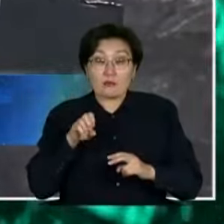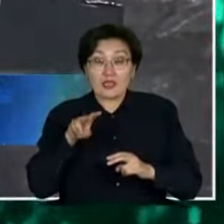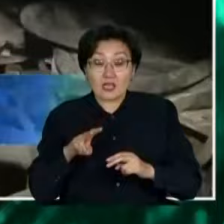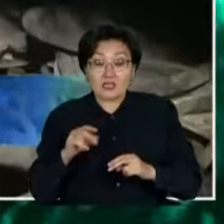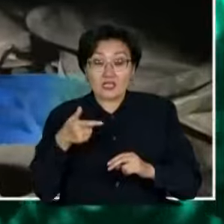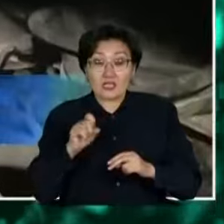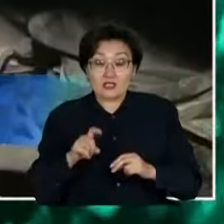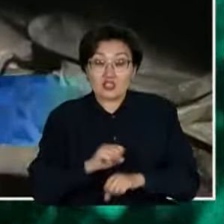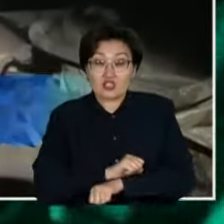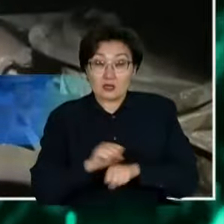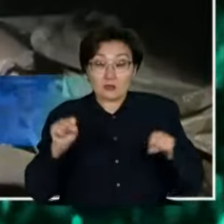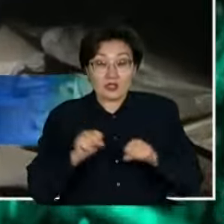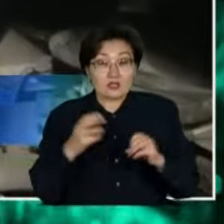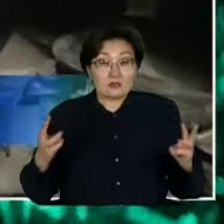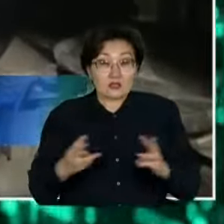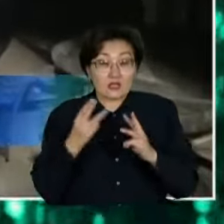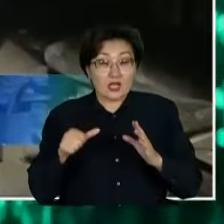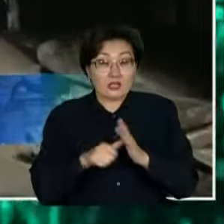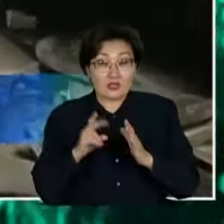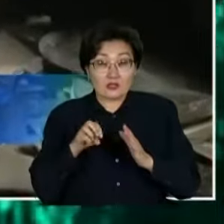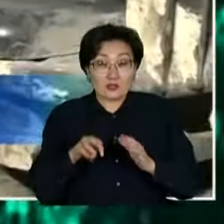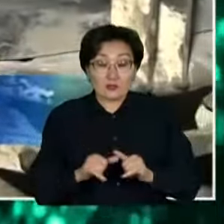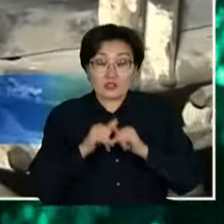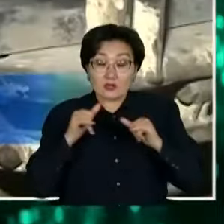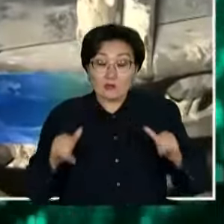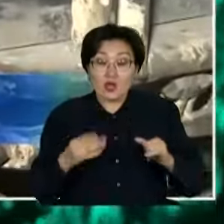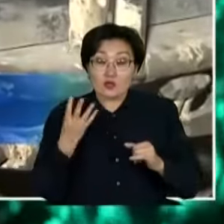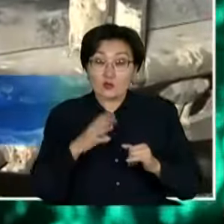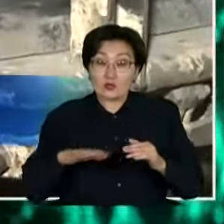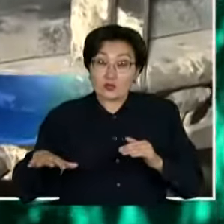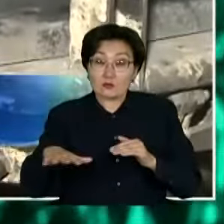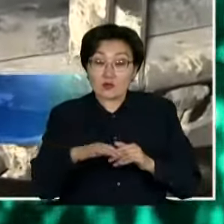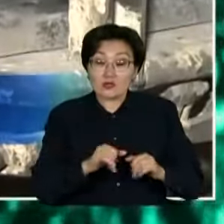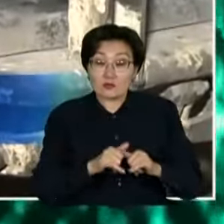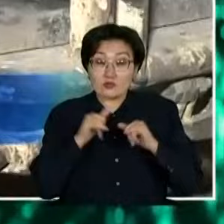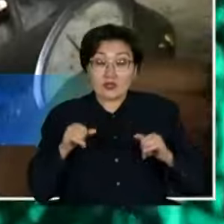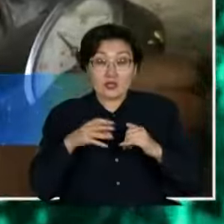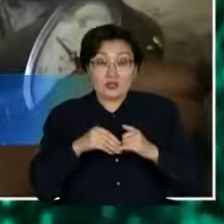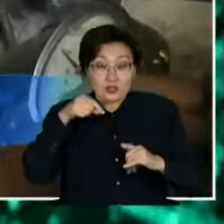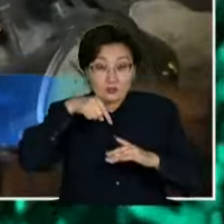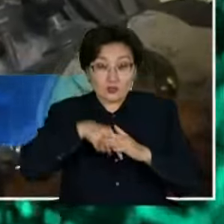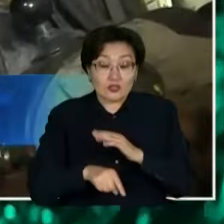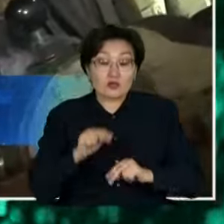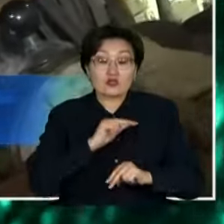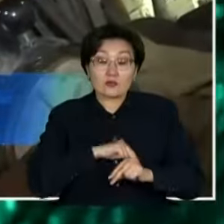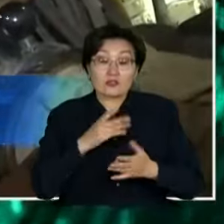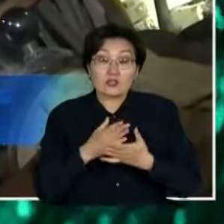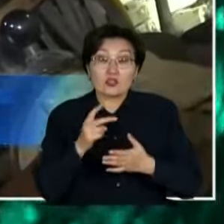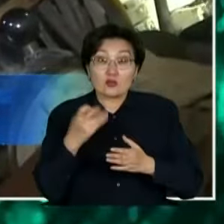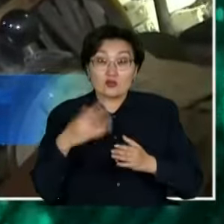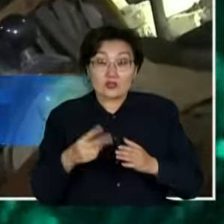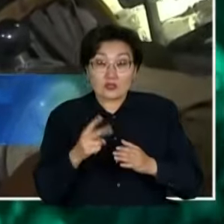жарылып, қызыл жалын 6 шақырым жерге жайылып, 4 учаскені шарпыған еді. Сол түні жер астында жүрген 252